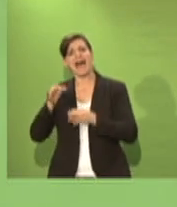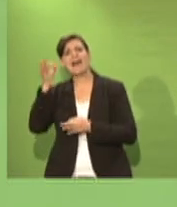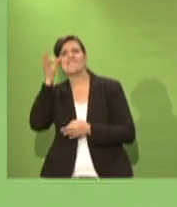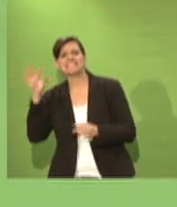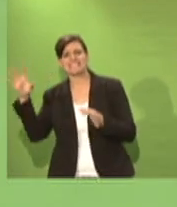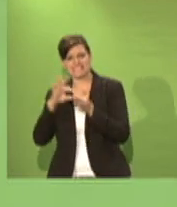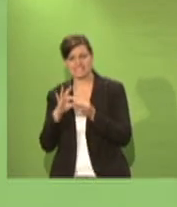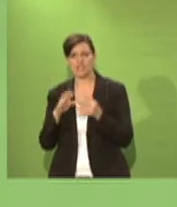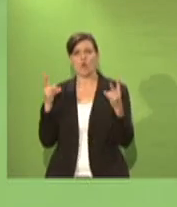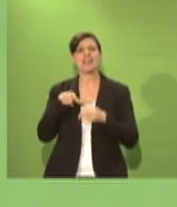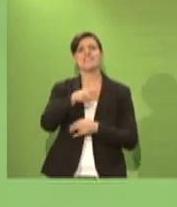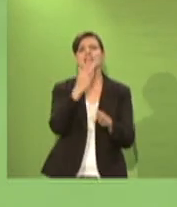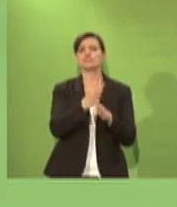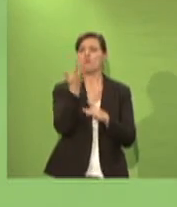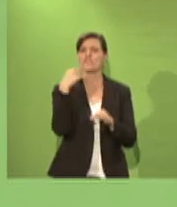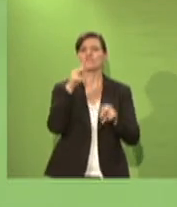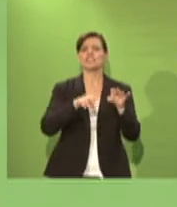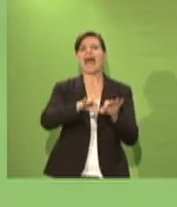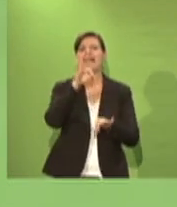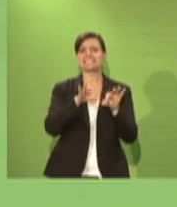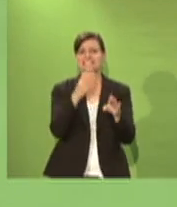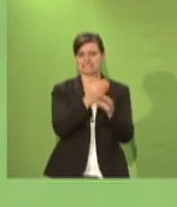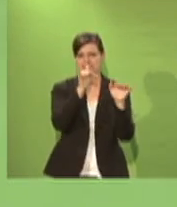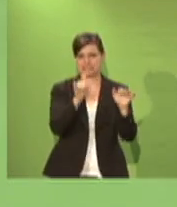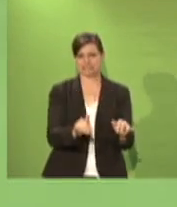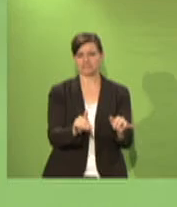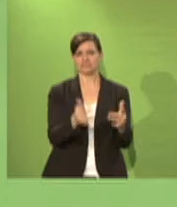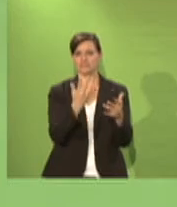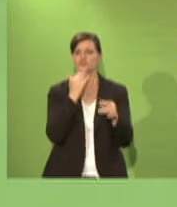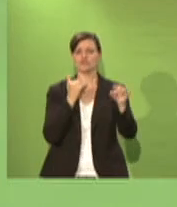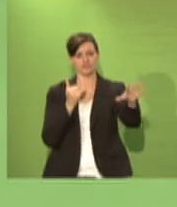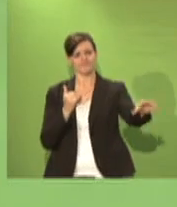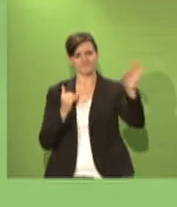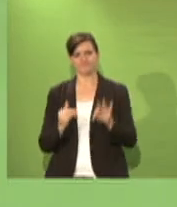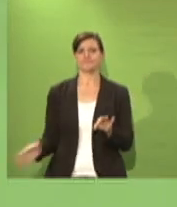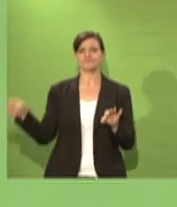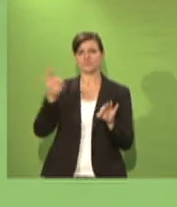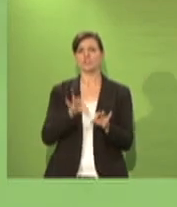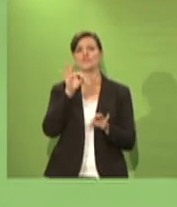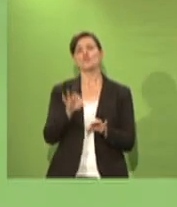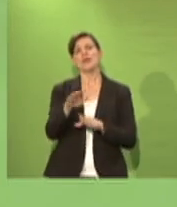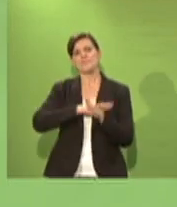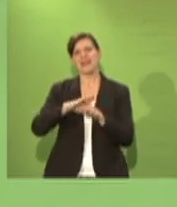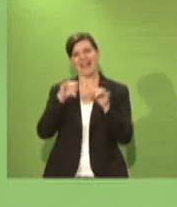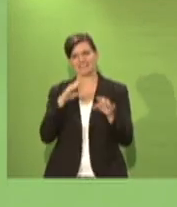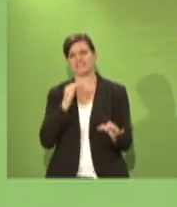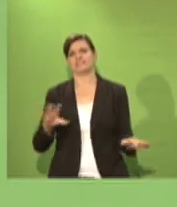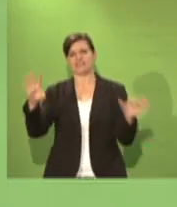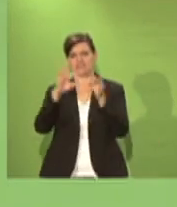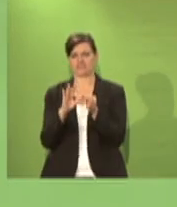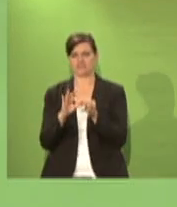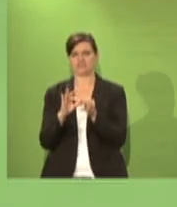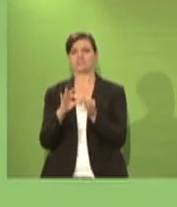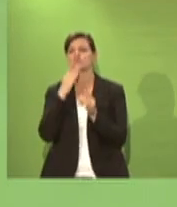den in NRW schon entwickelten Ansätzen orientierte Position für den Bereich BNE einnehmen und damit in die